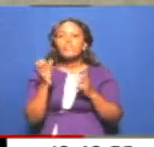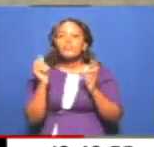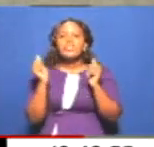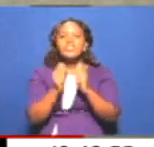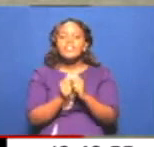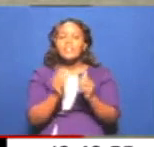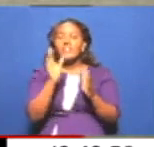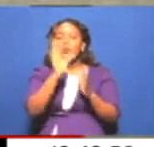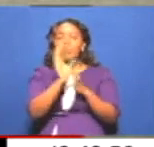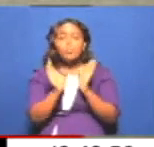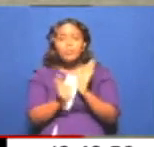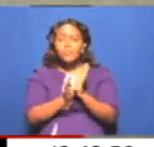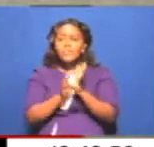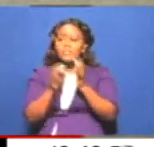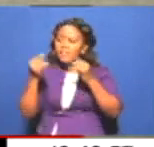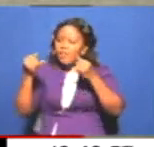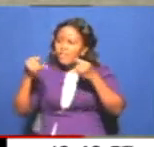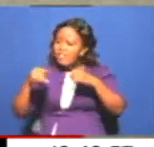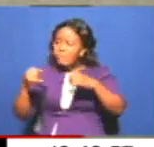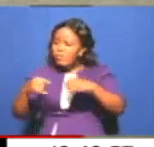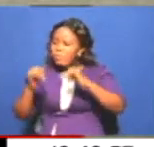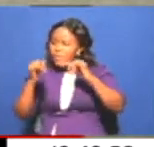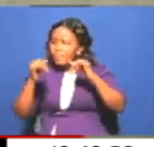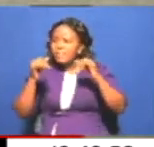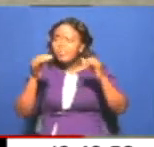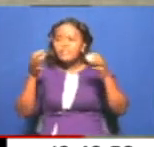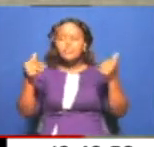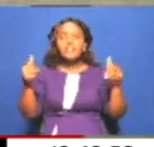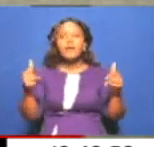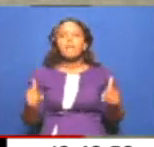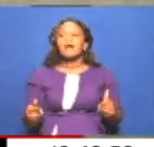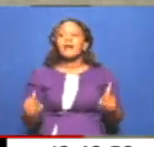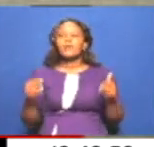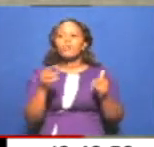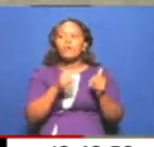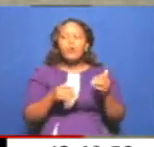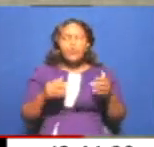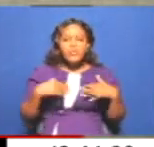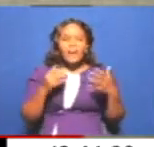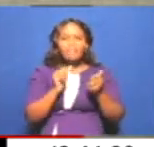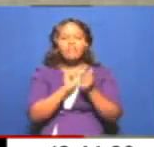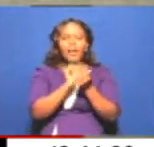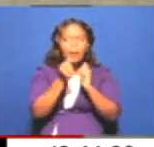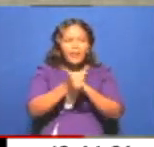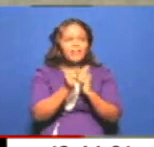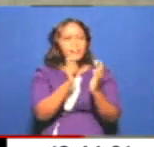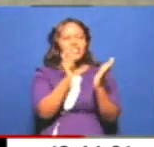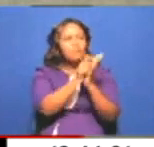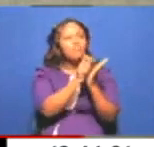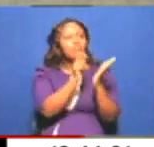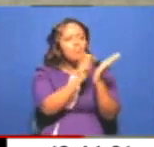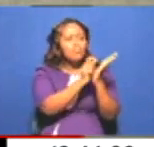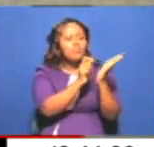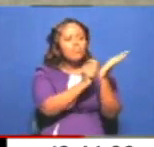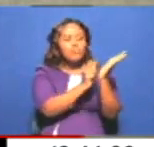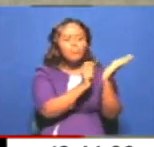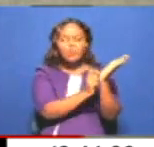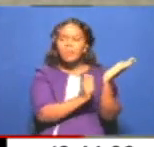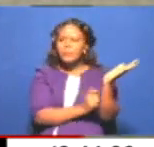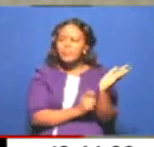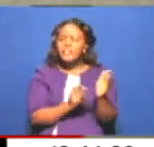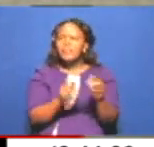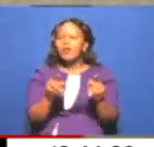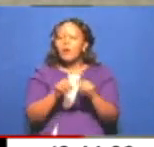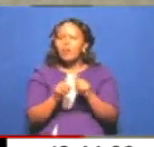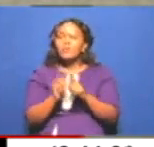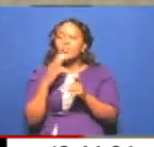tujatekeleza bado, na tushaanza kutengeneza amendments, kutengeneza sheria zingine, na yet bado